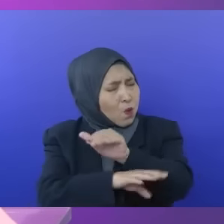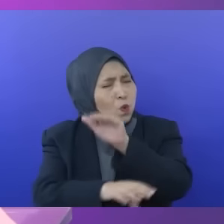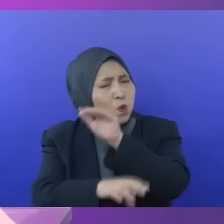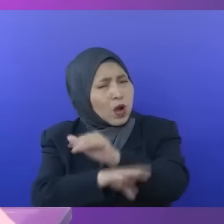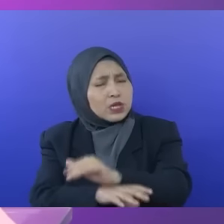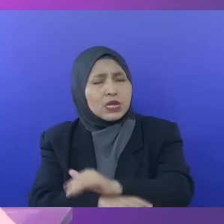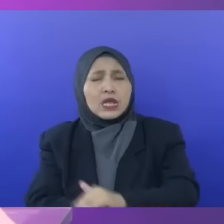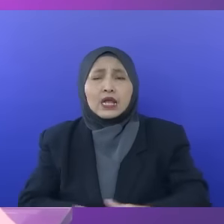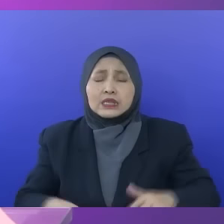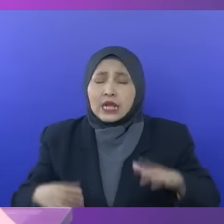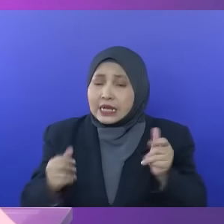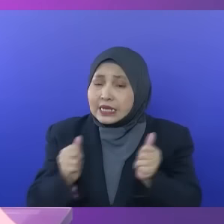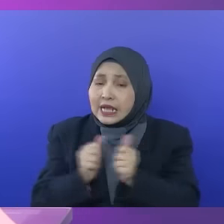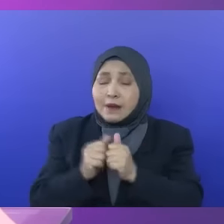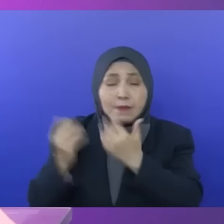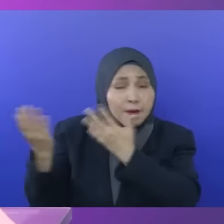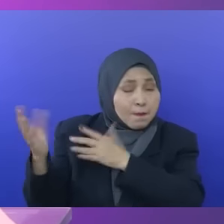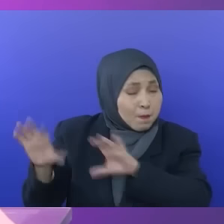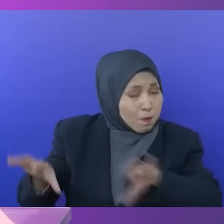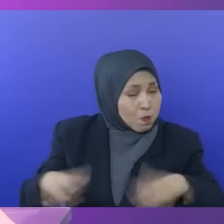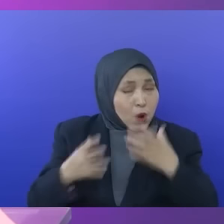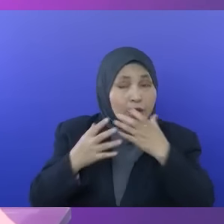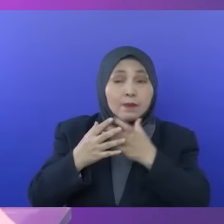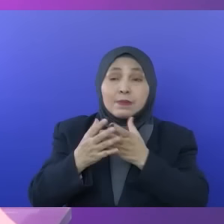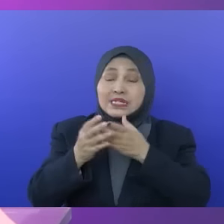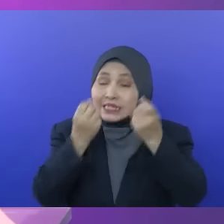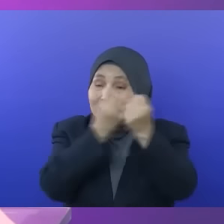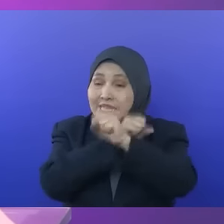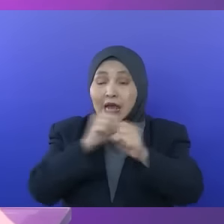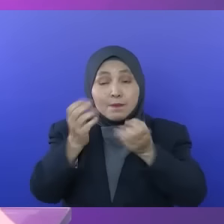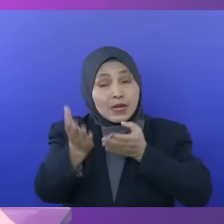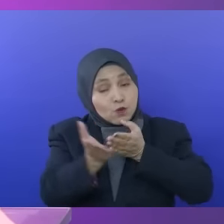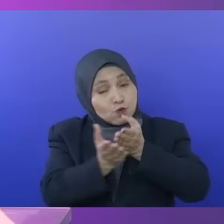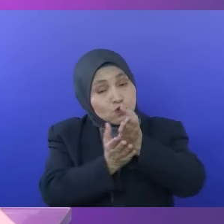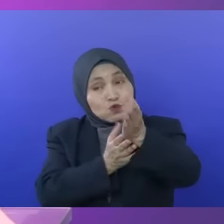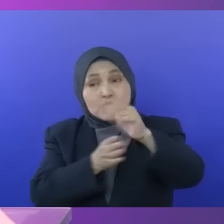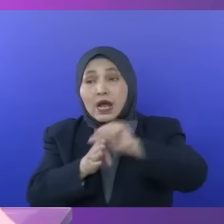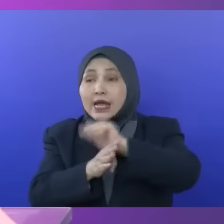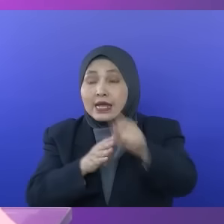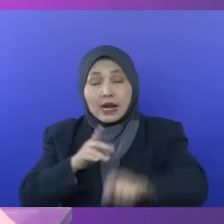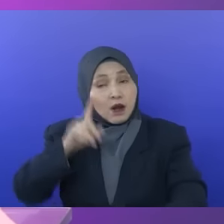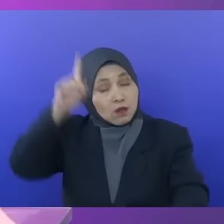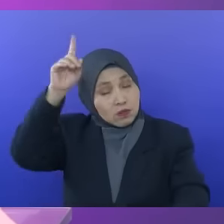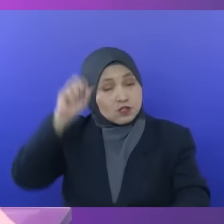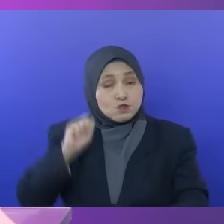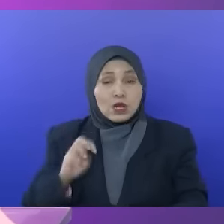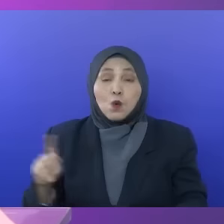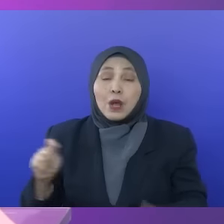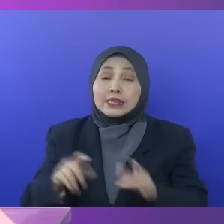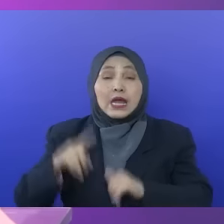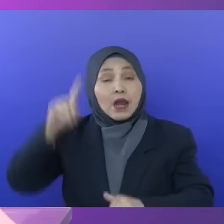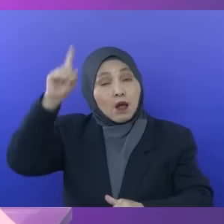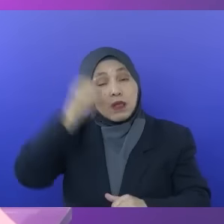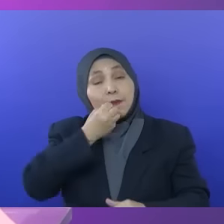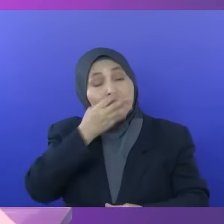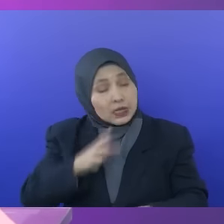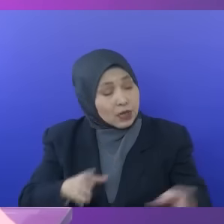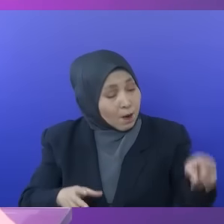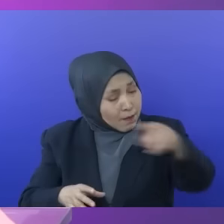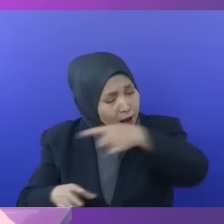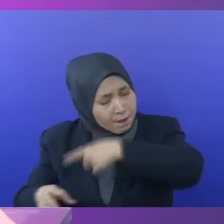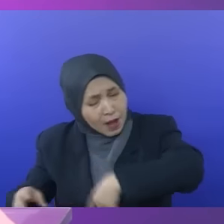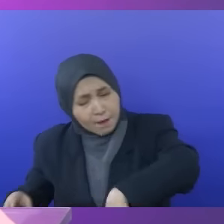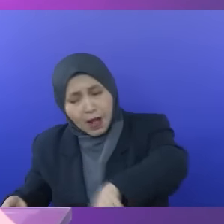dan mereka itu membuat persediaan menuju ke mana menuju ke akhirat Allah subhanahu wa ta'ala dan Allah kata mereka itulah